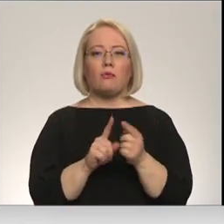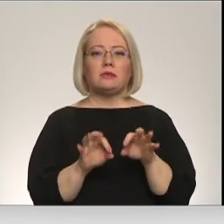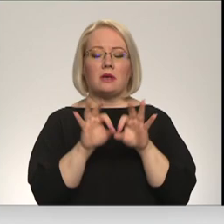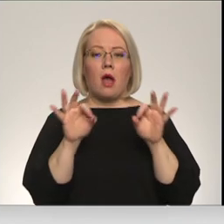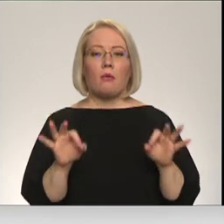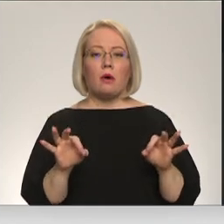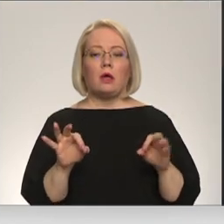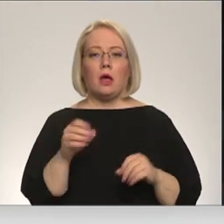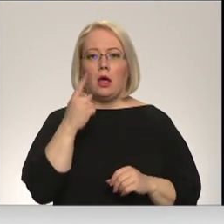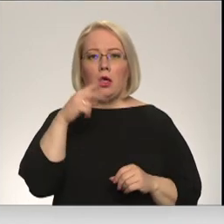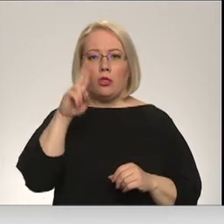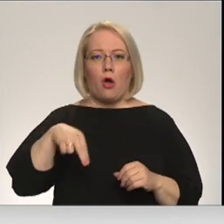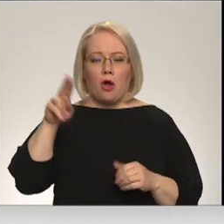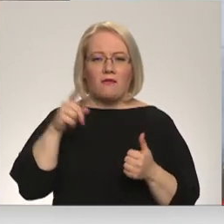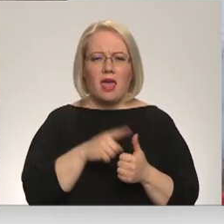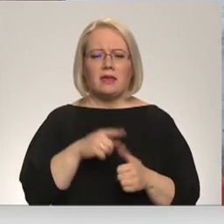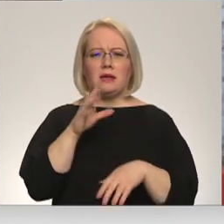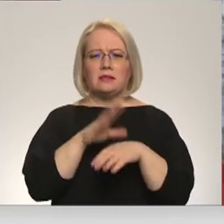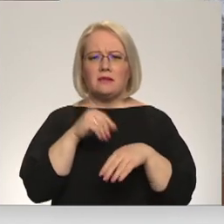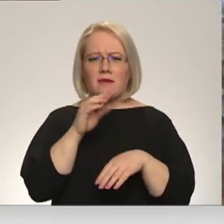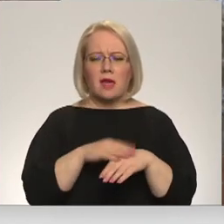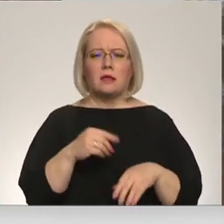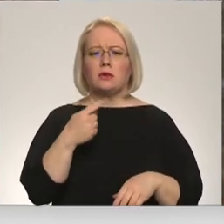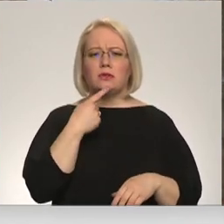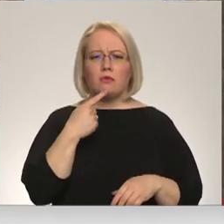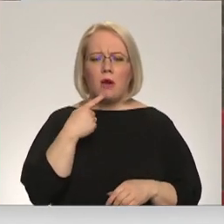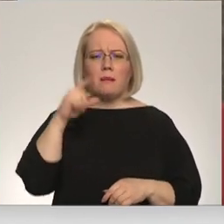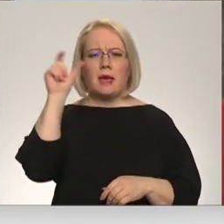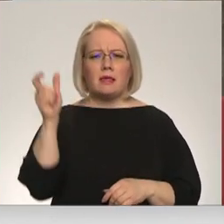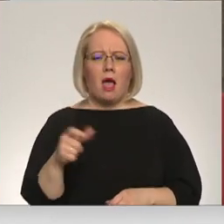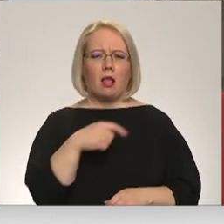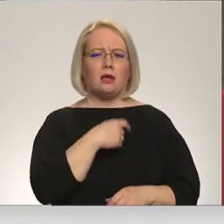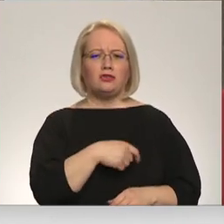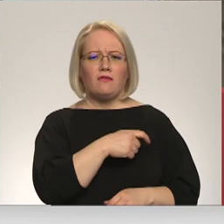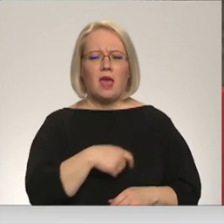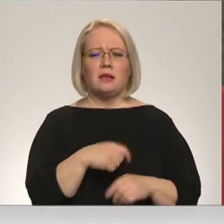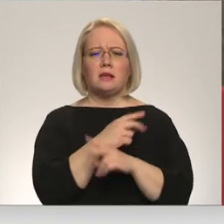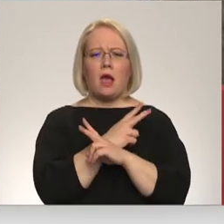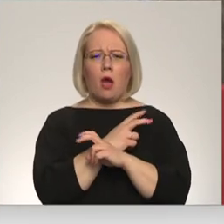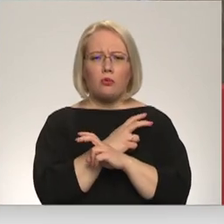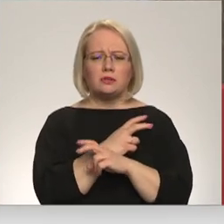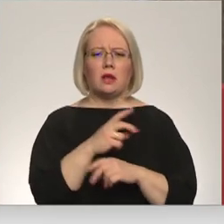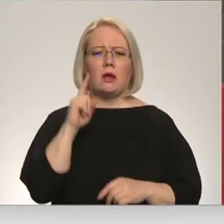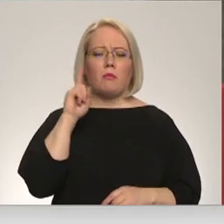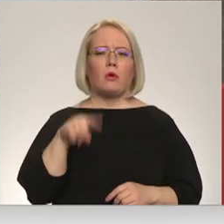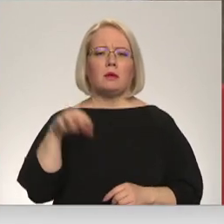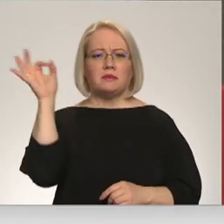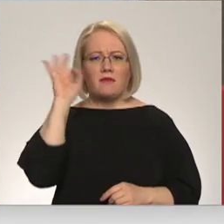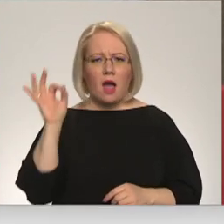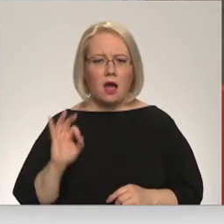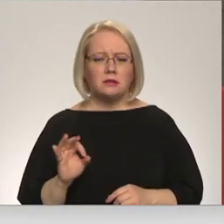no Norvēģijas, Zviedrijas, Somijas, Itālijas, Šveices, Austrijas, protams,